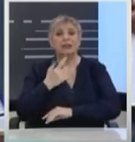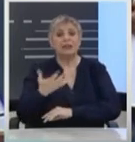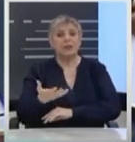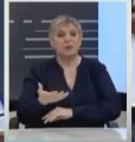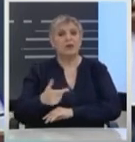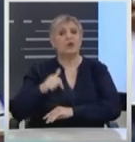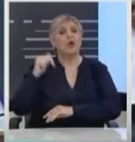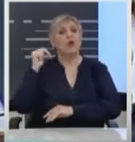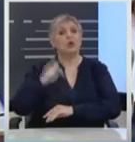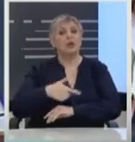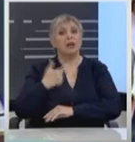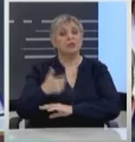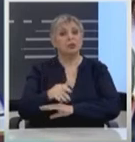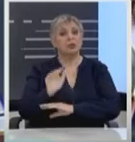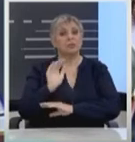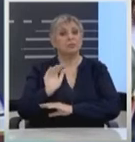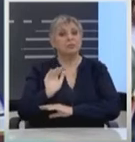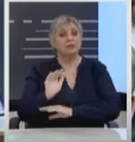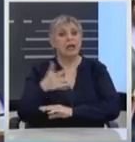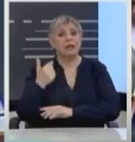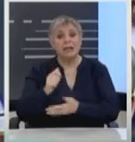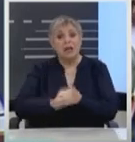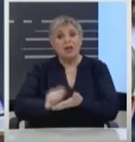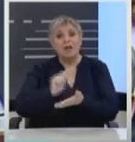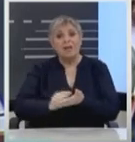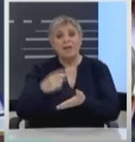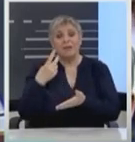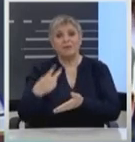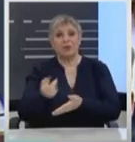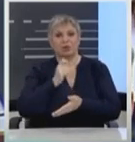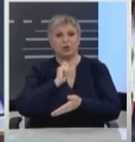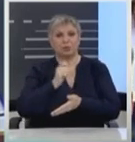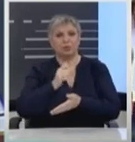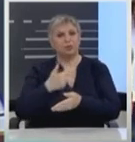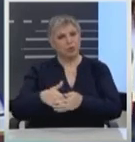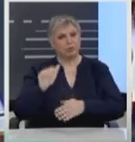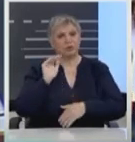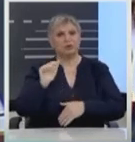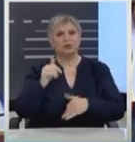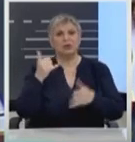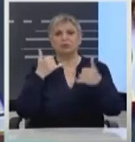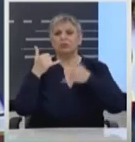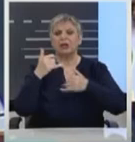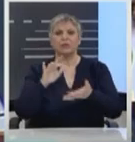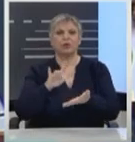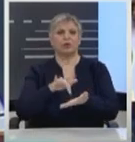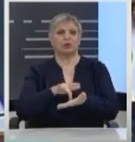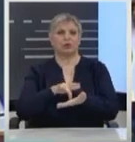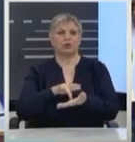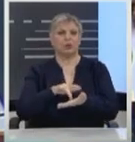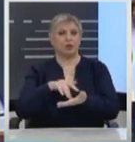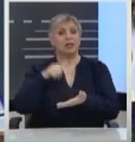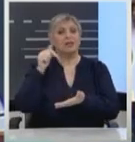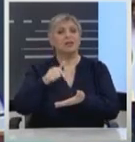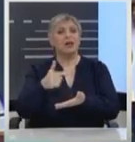εξοπλισμό πολιτικών γραφείου του Κυριάκου Μητσοτάκη. Και μάλιστα νομίζω ότι η κάλυψη δαπάνης ξεπερνούσε